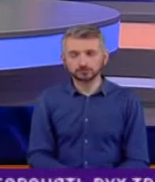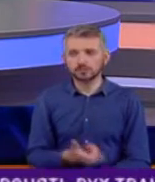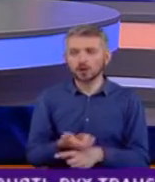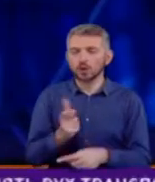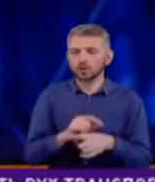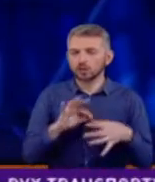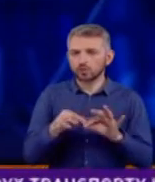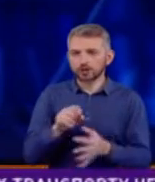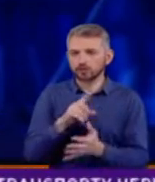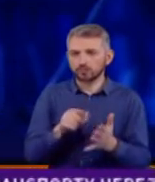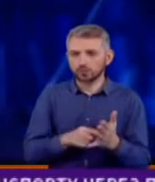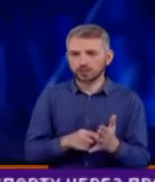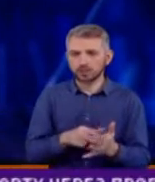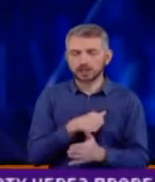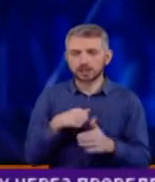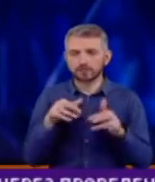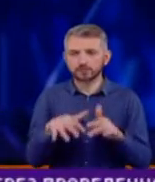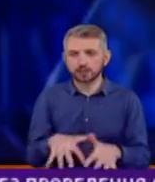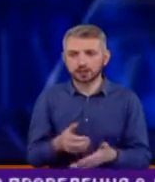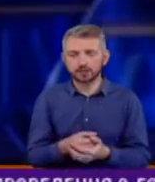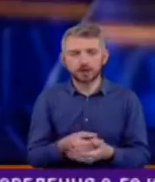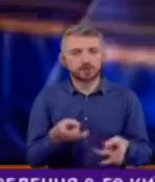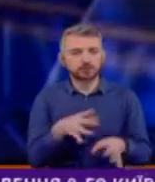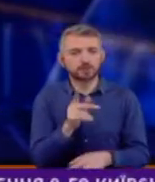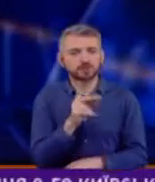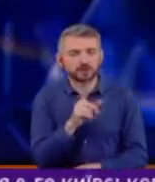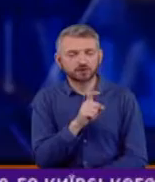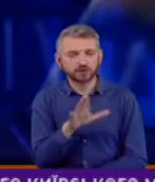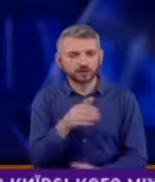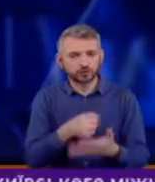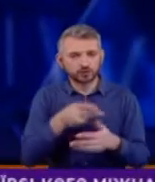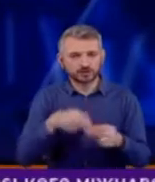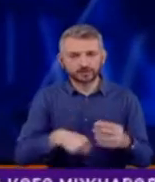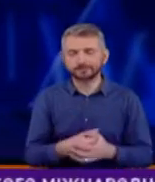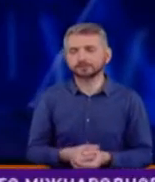Очень сложний вопрос, Василий, на самом деле. І лишається півтори хвилини до завершення ефіру.